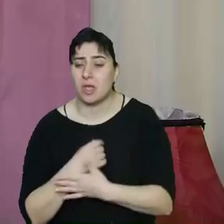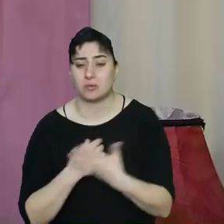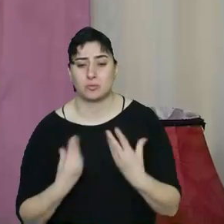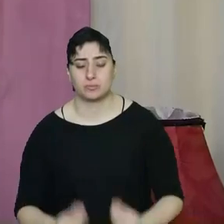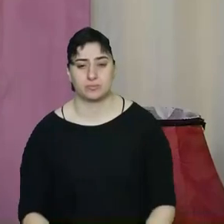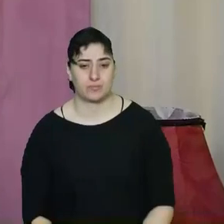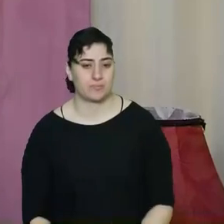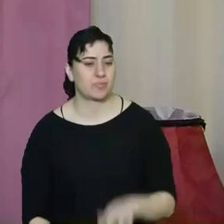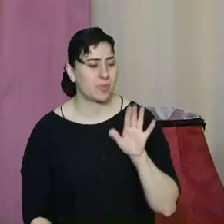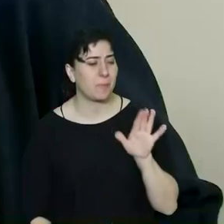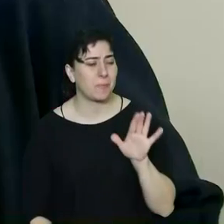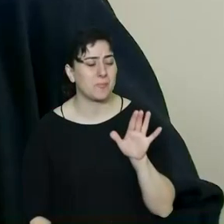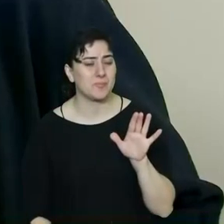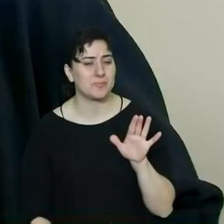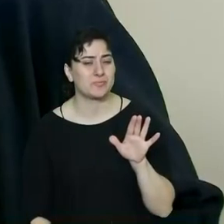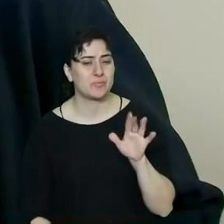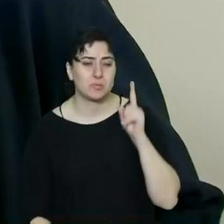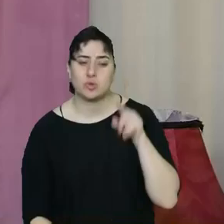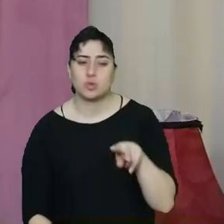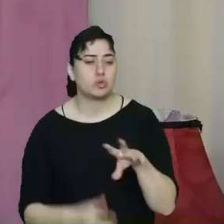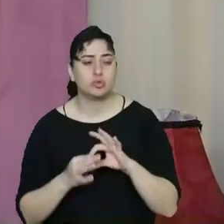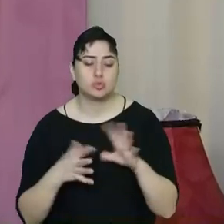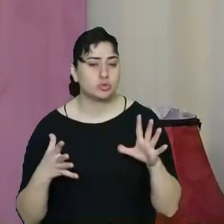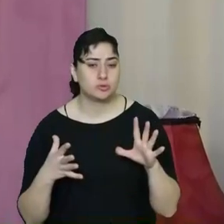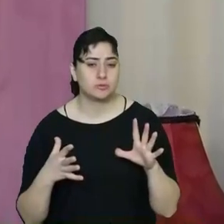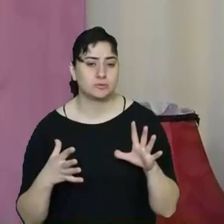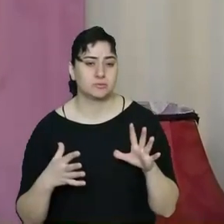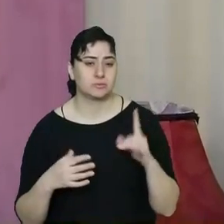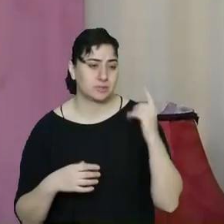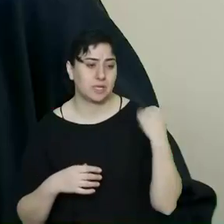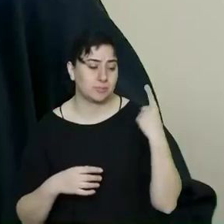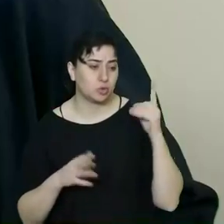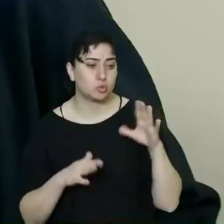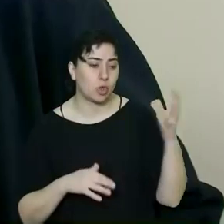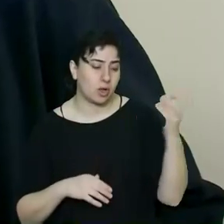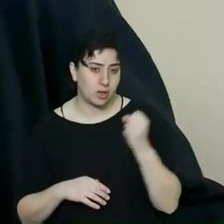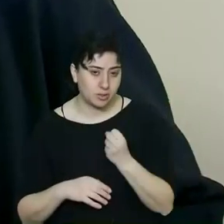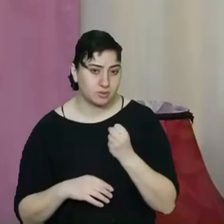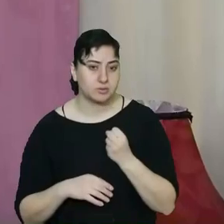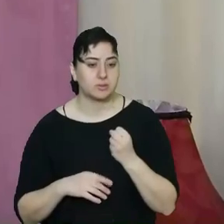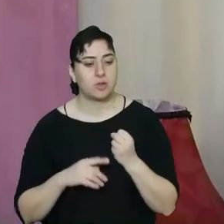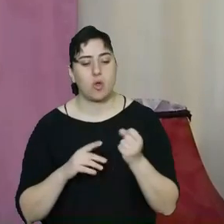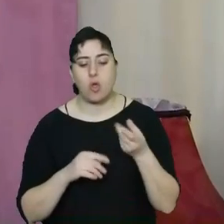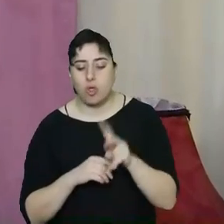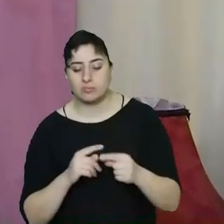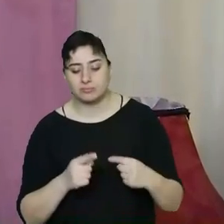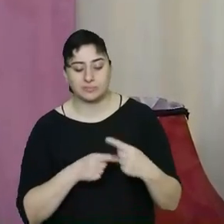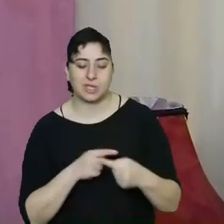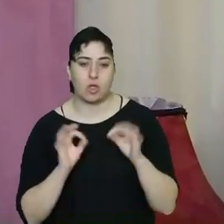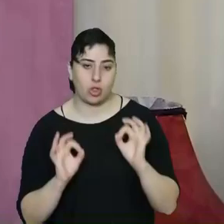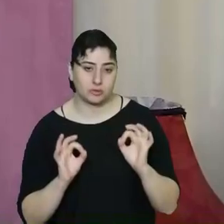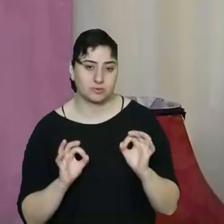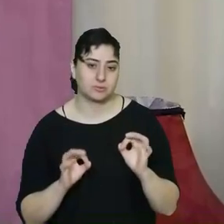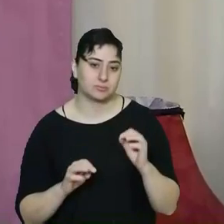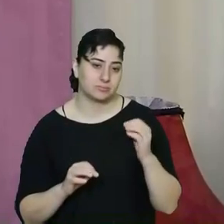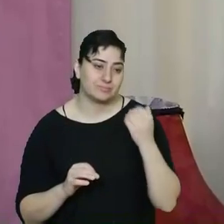bana. İyi tamam tamam. Bunun bir tek çaresi var. Yeni bir kuş alacağız. Ölenin yerine koyacağız. Artık Kemal